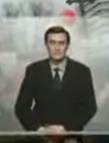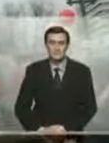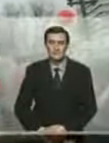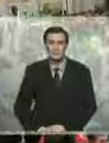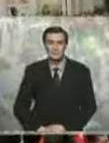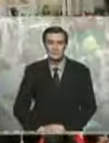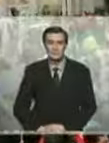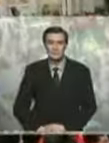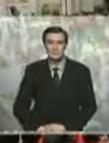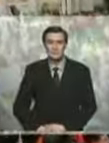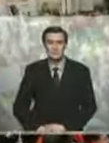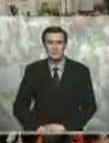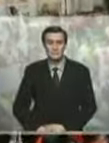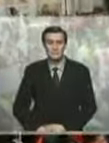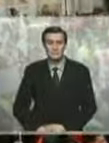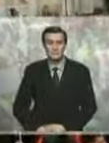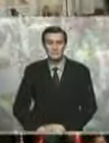милослав лавре навский берлин германия